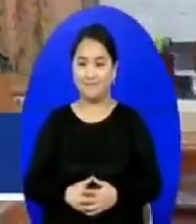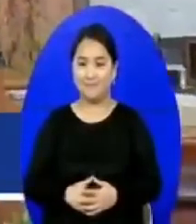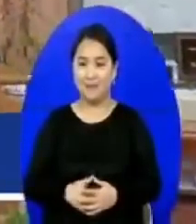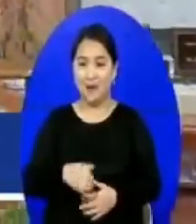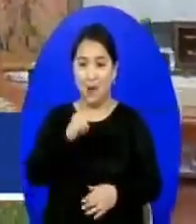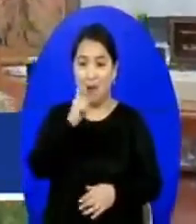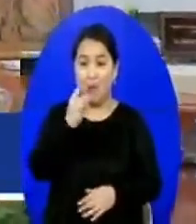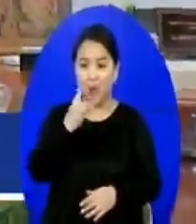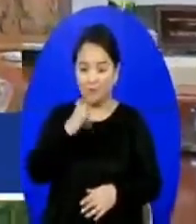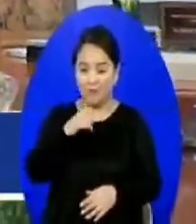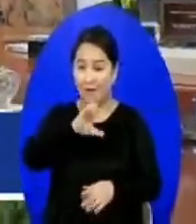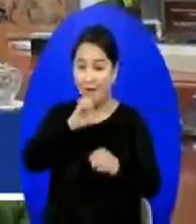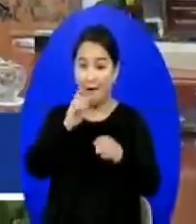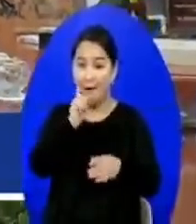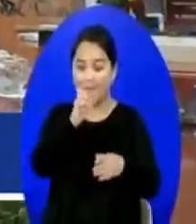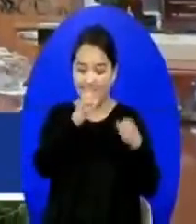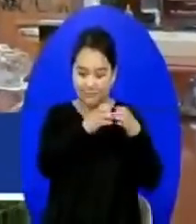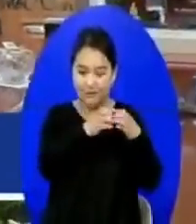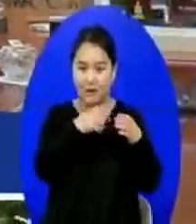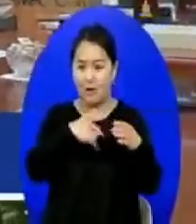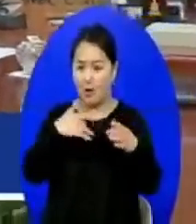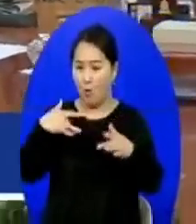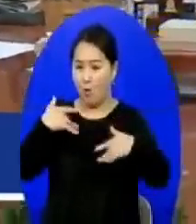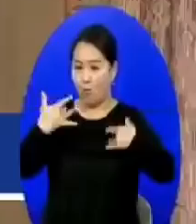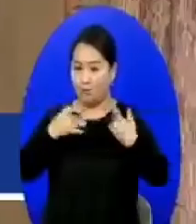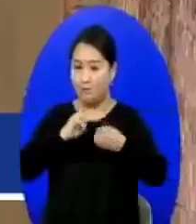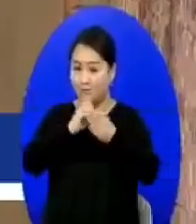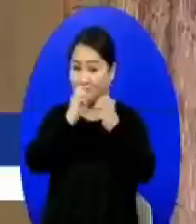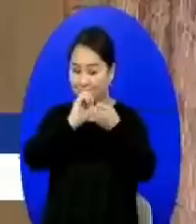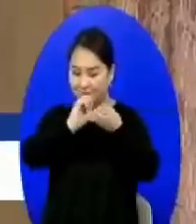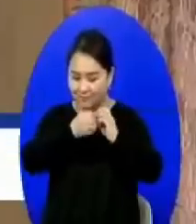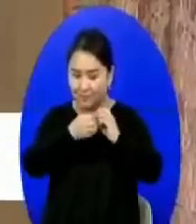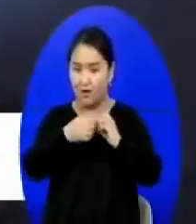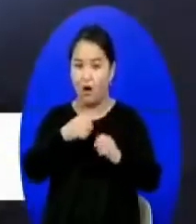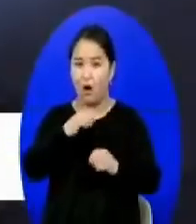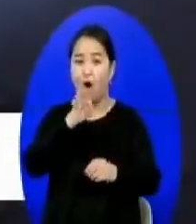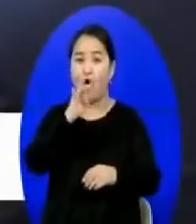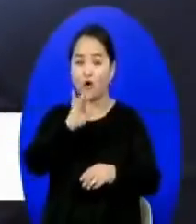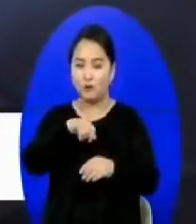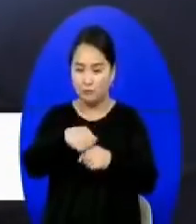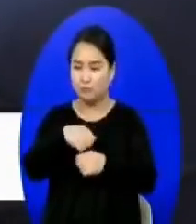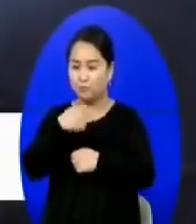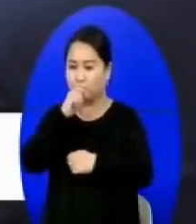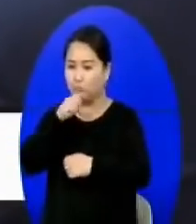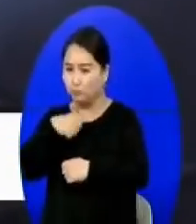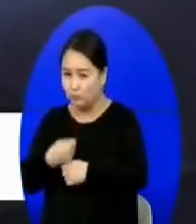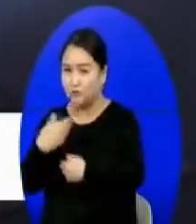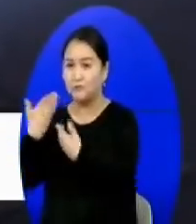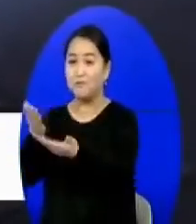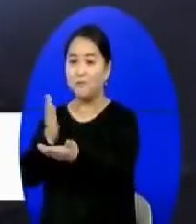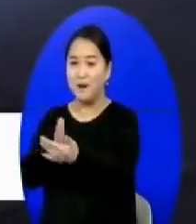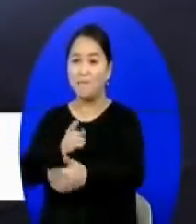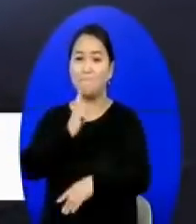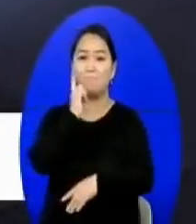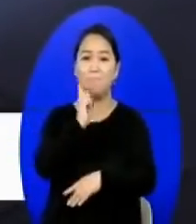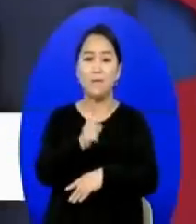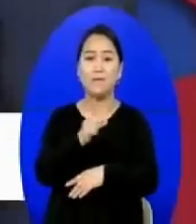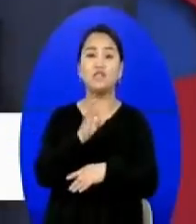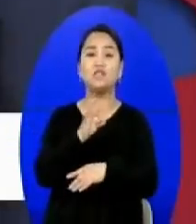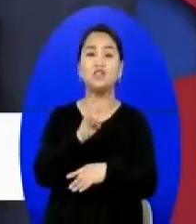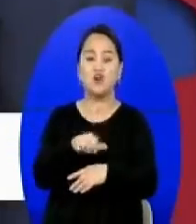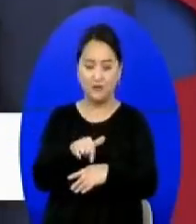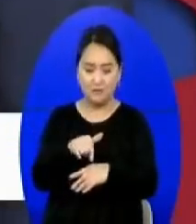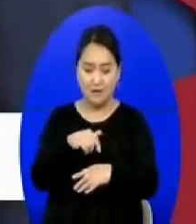Хурд хамтлагийнхан улсын онцгой комисс уран бүтээлийн орлогоос ханд өргөж байна. Мөн мянганы сорилтын сангийнхаа нэг өдрийн цалингаа хандвалсан бол Hero